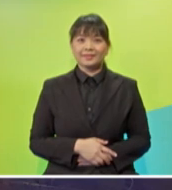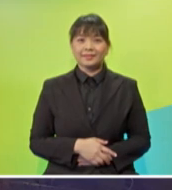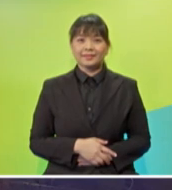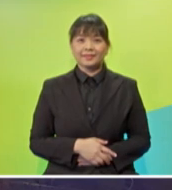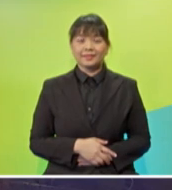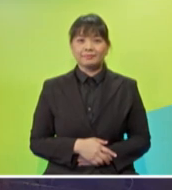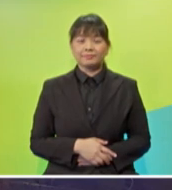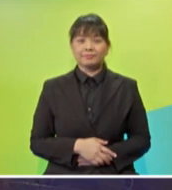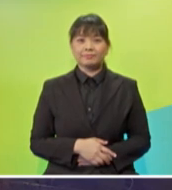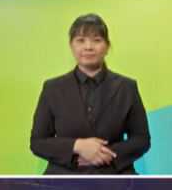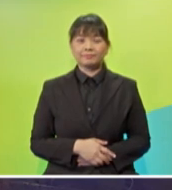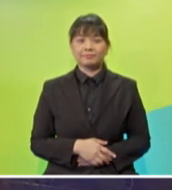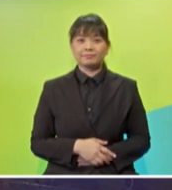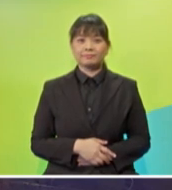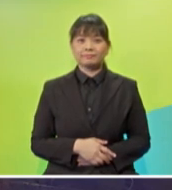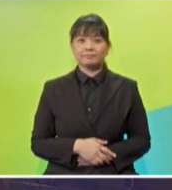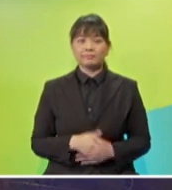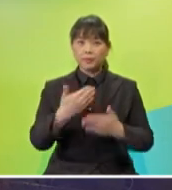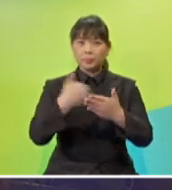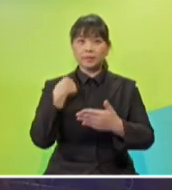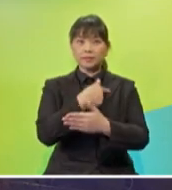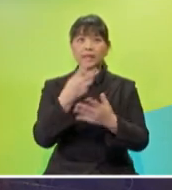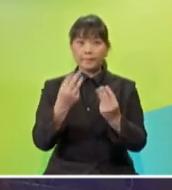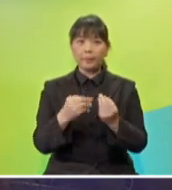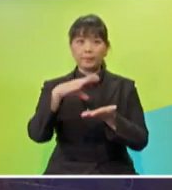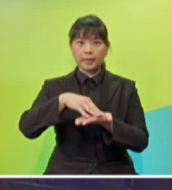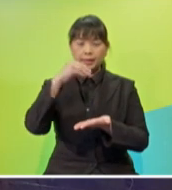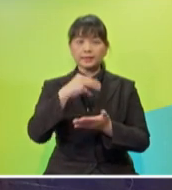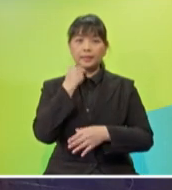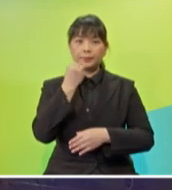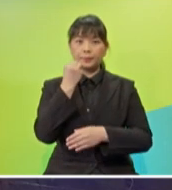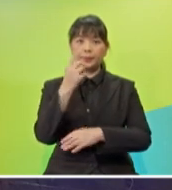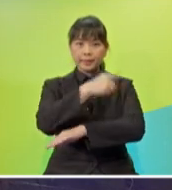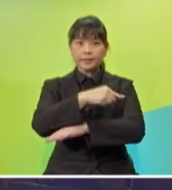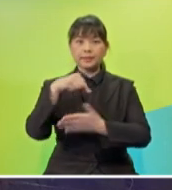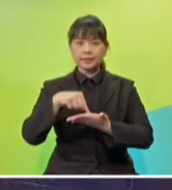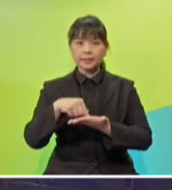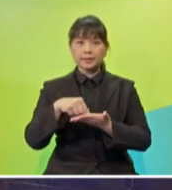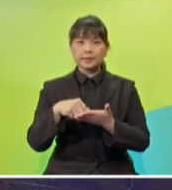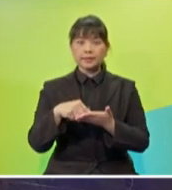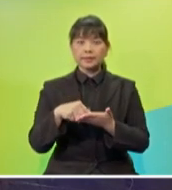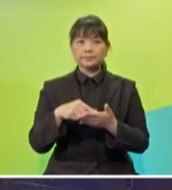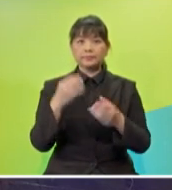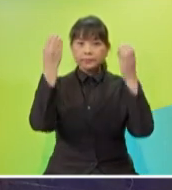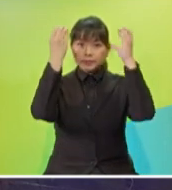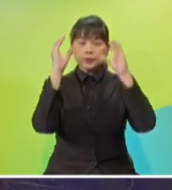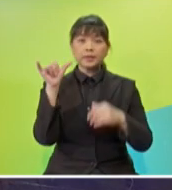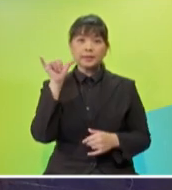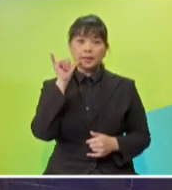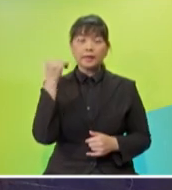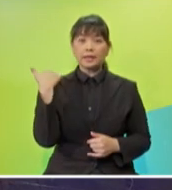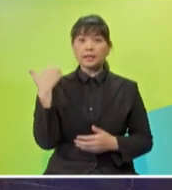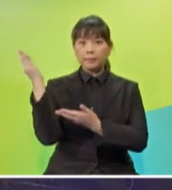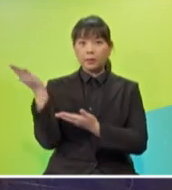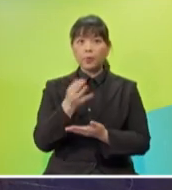Sebelum kita belajar bagi mata pelajaran pendidikan moral kali ini cego dengan kata cikguyap Ha Ada bawa